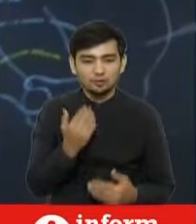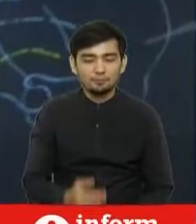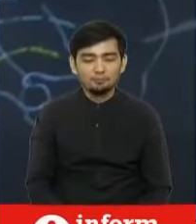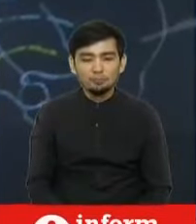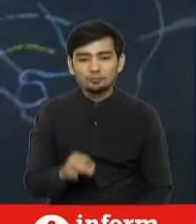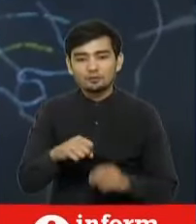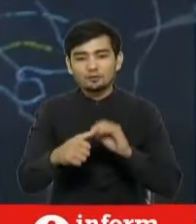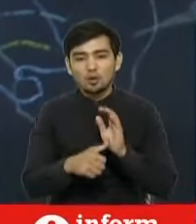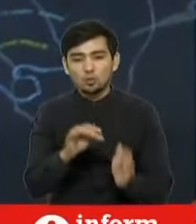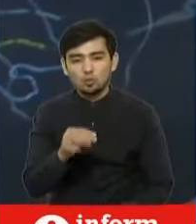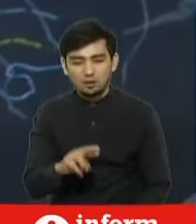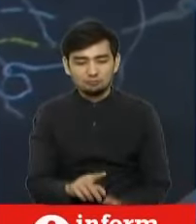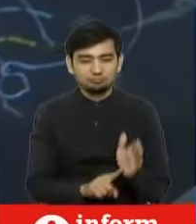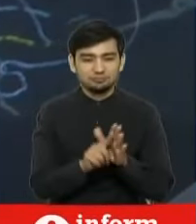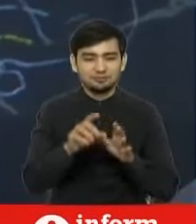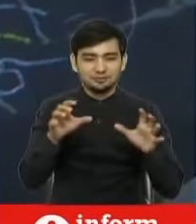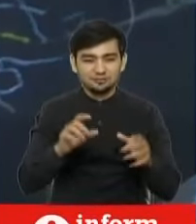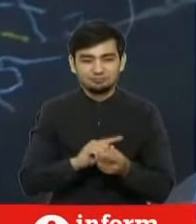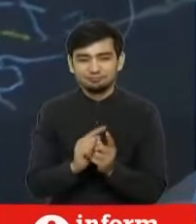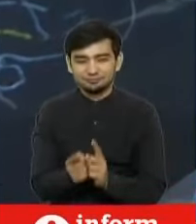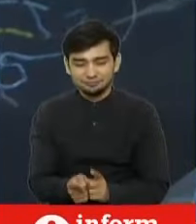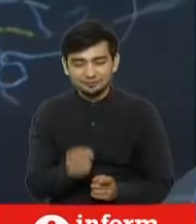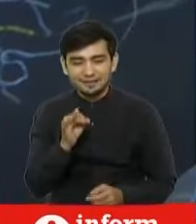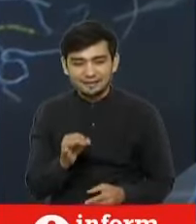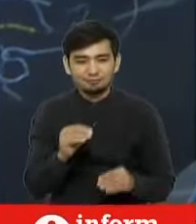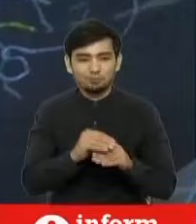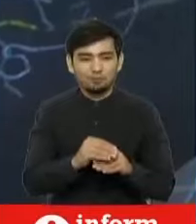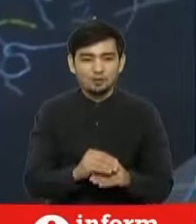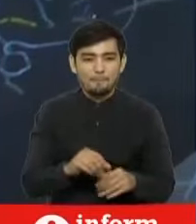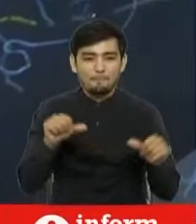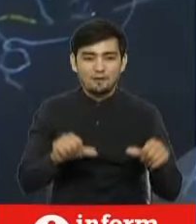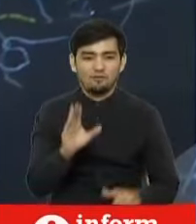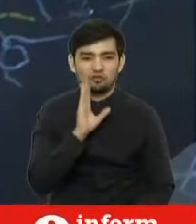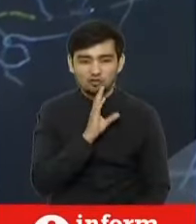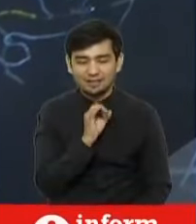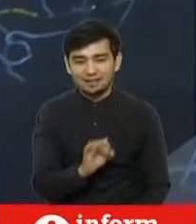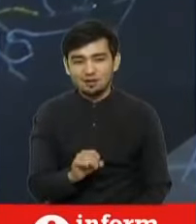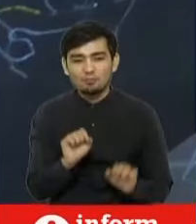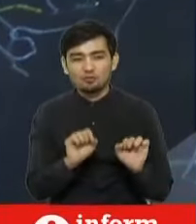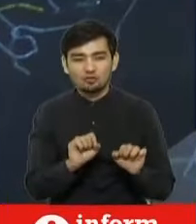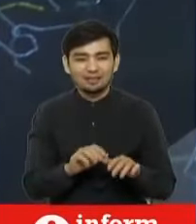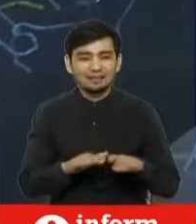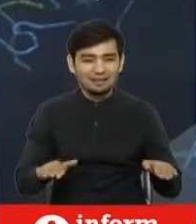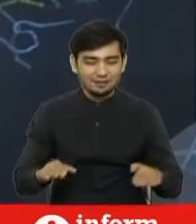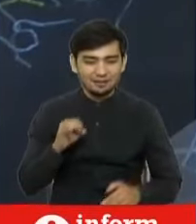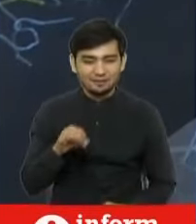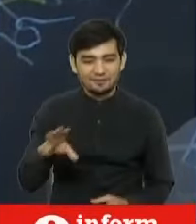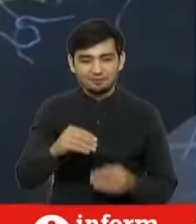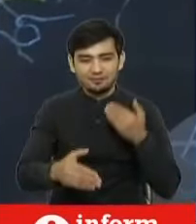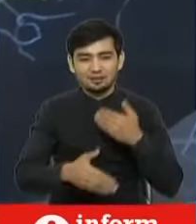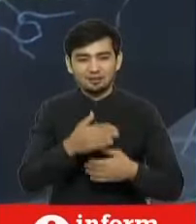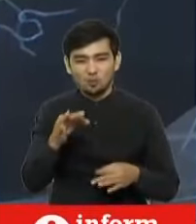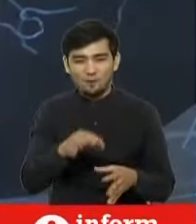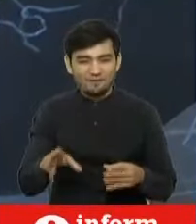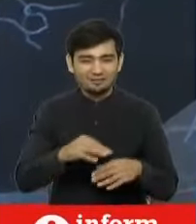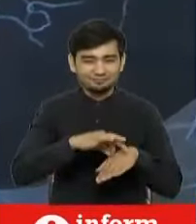16 июня вступает в силу изменения и дополнения в закон об обеспечении прав женщин и безопасности детей. Ужесточается наказание за все формы